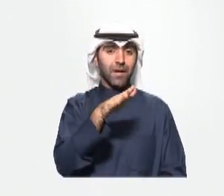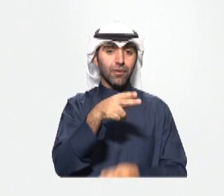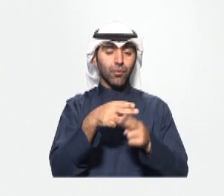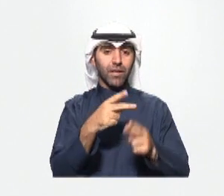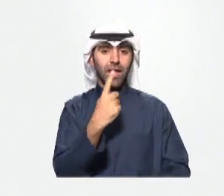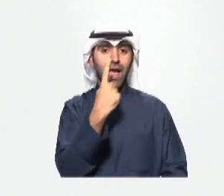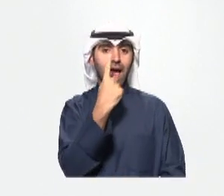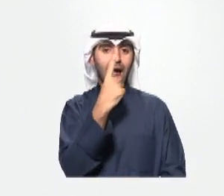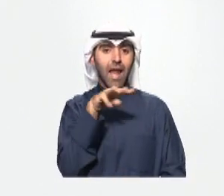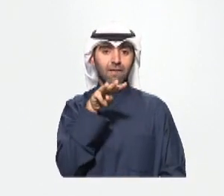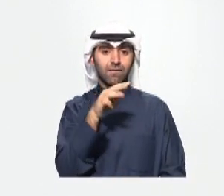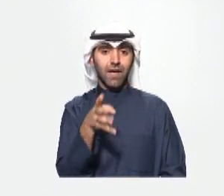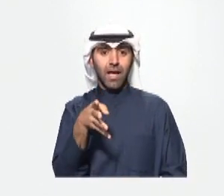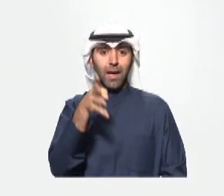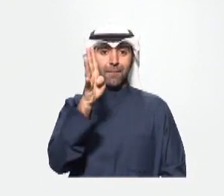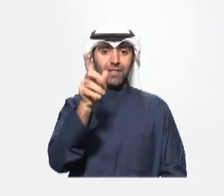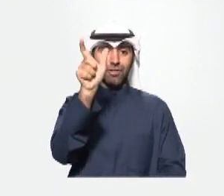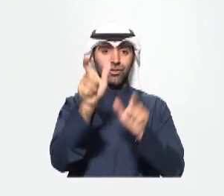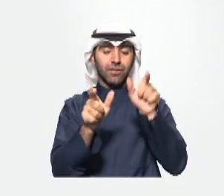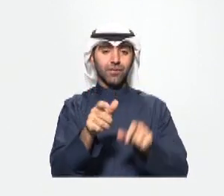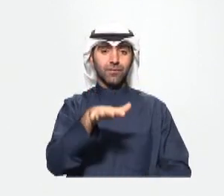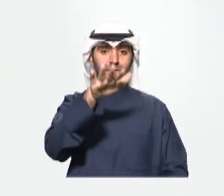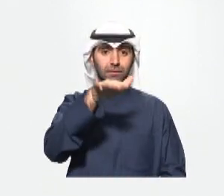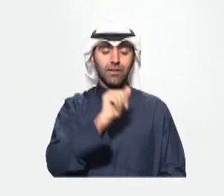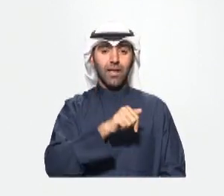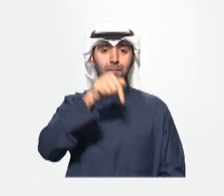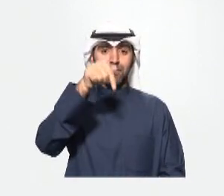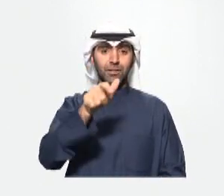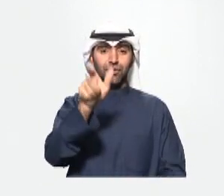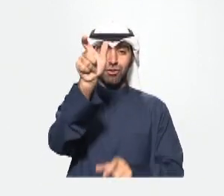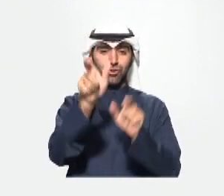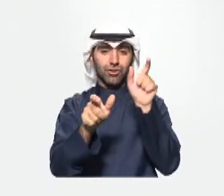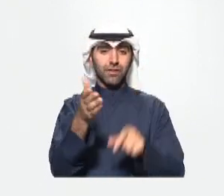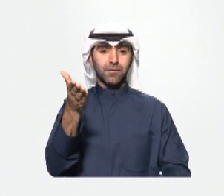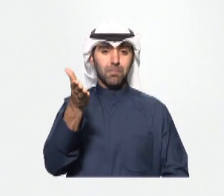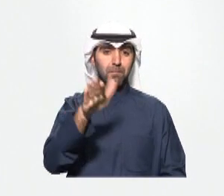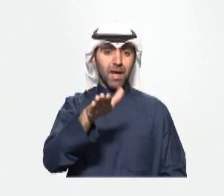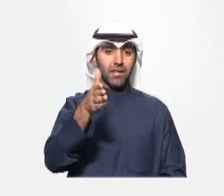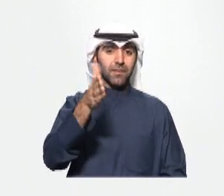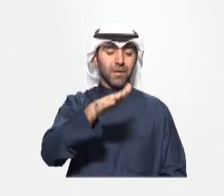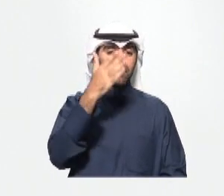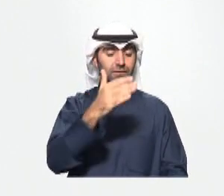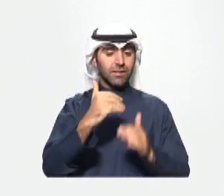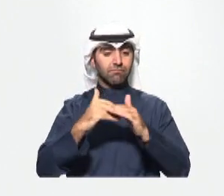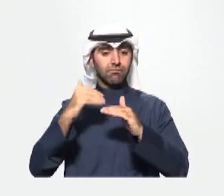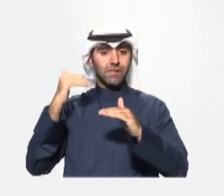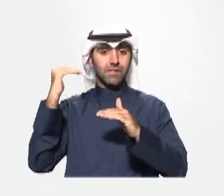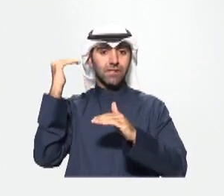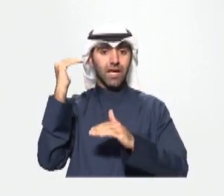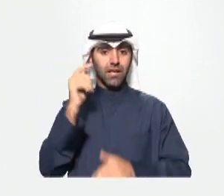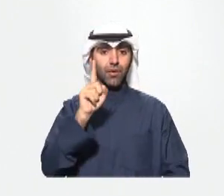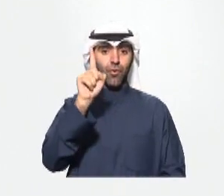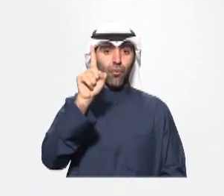1014 حالة. مرة أخرى ما زالت حالات الوفاة في تزايد، حيث تم تسجيل 55 حالة